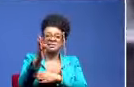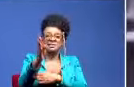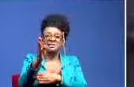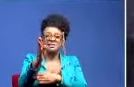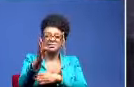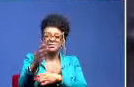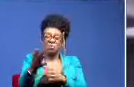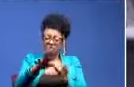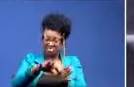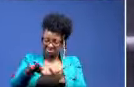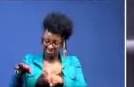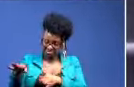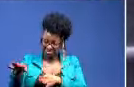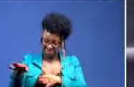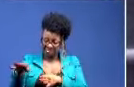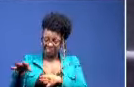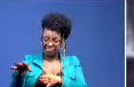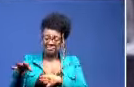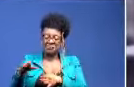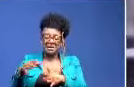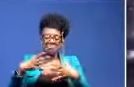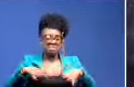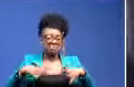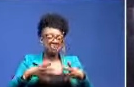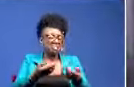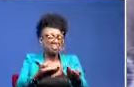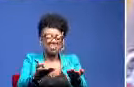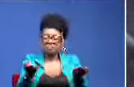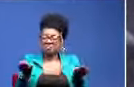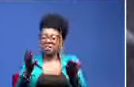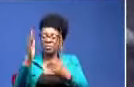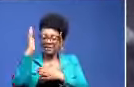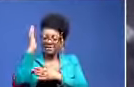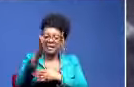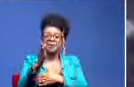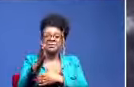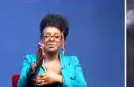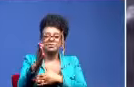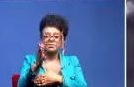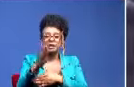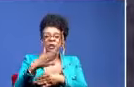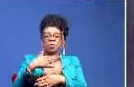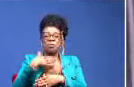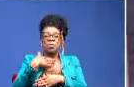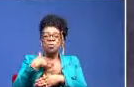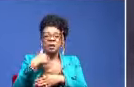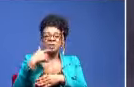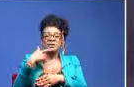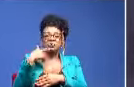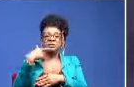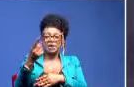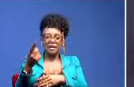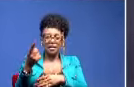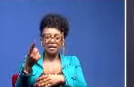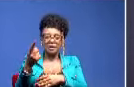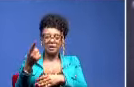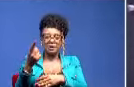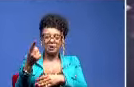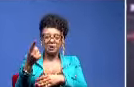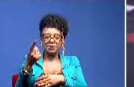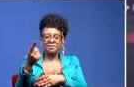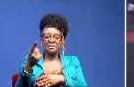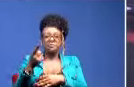Tumeachana na umbwa, tunaenda kwa nani? Kwa mwenyewe. Kwa hivyo tunataka kumwambia mdosi ambaye ni rais wa